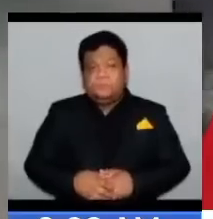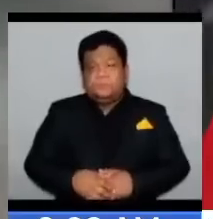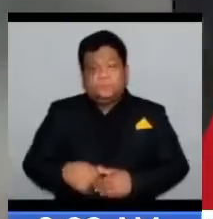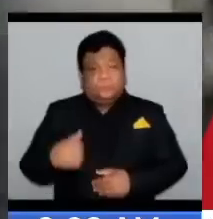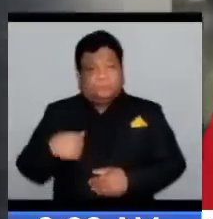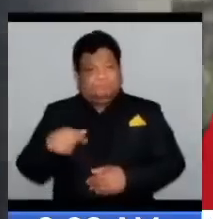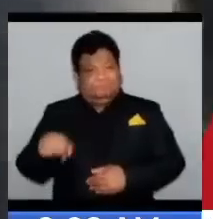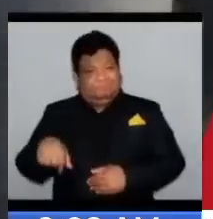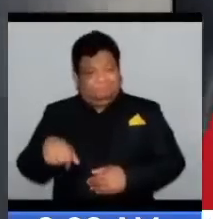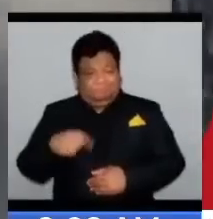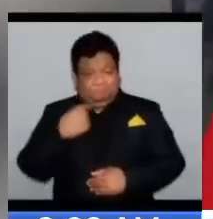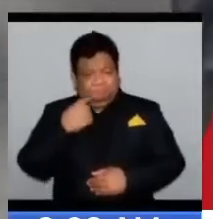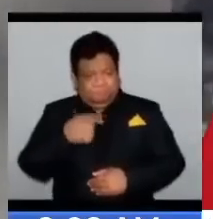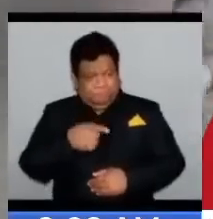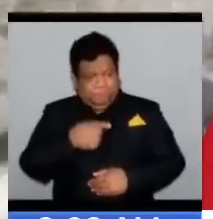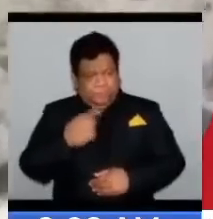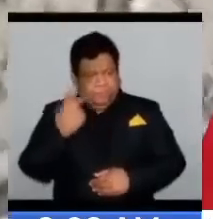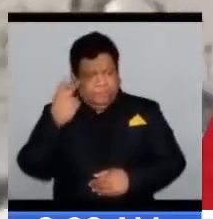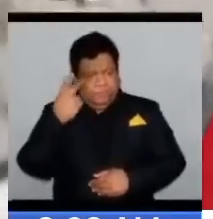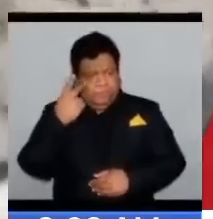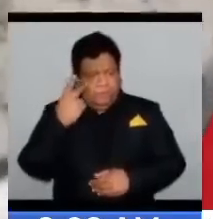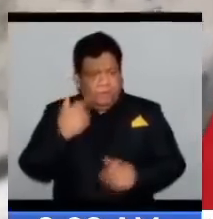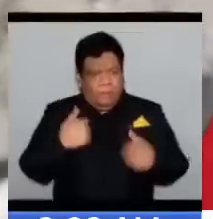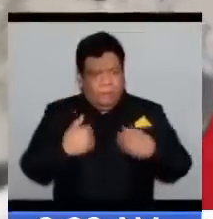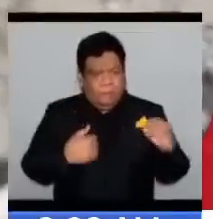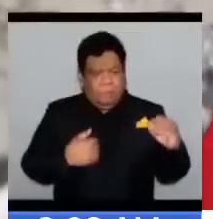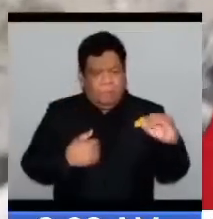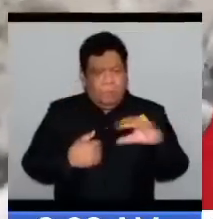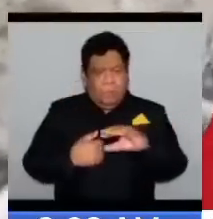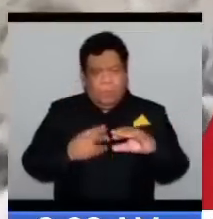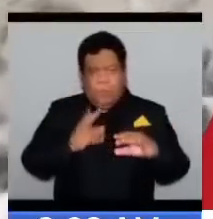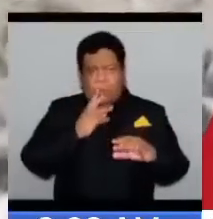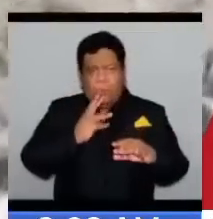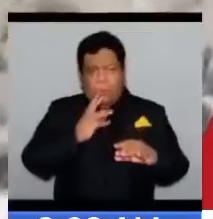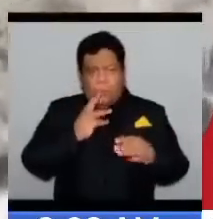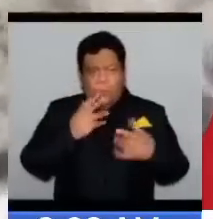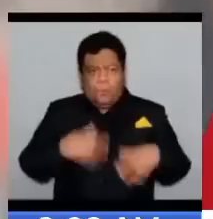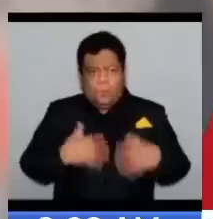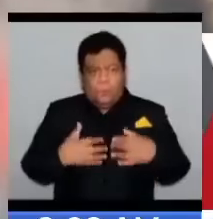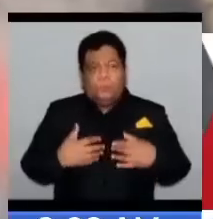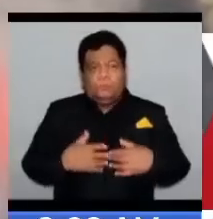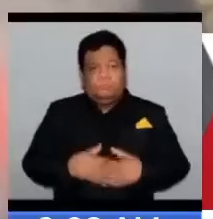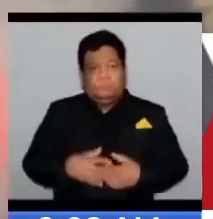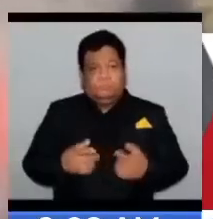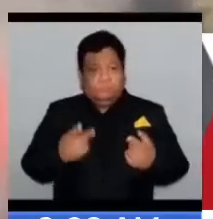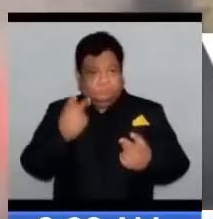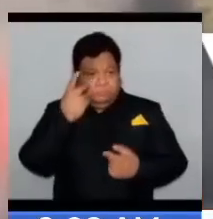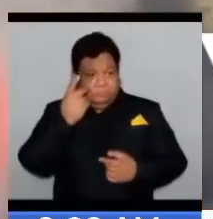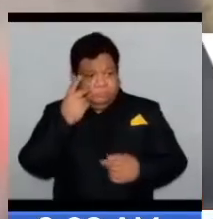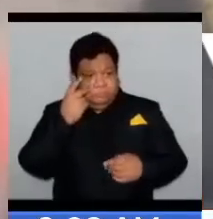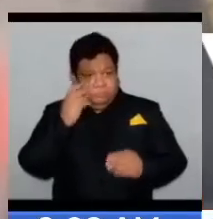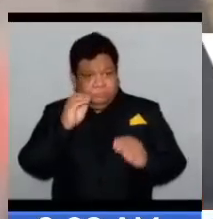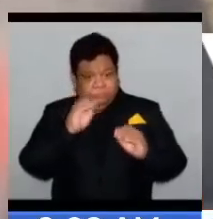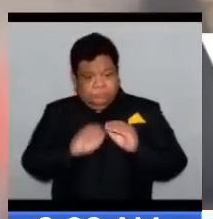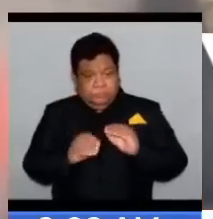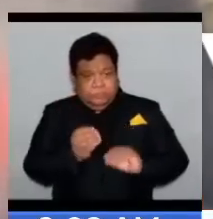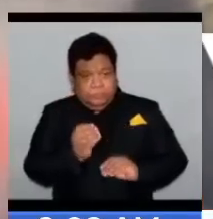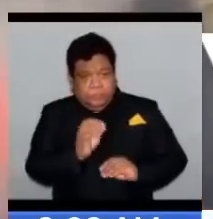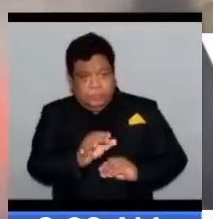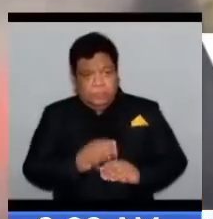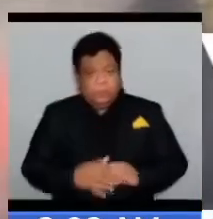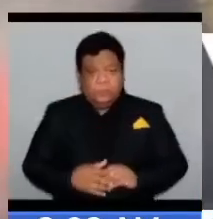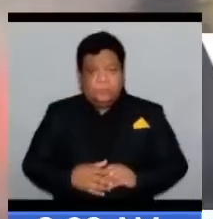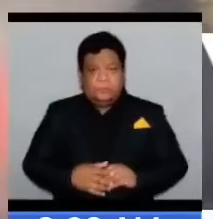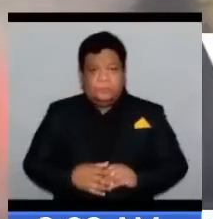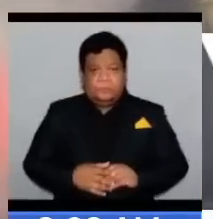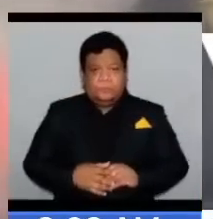na kasama sa lumalabas na tubig. Kaya sinubukan daw nila itong sindihan. Basta may gasolina, nablang ako ma-open siya bang